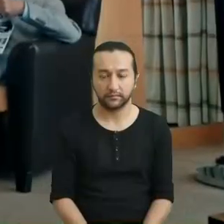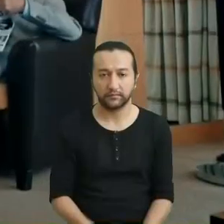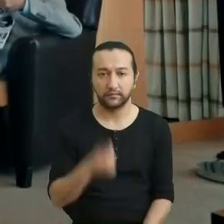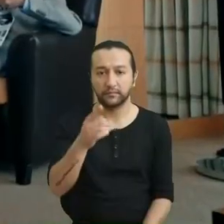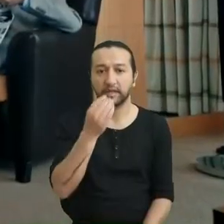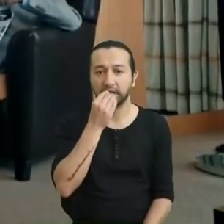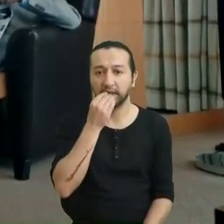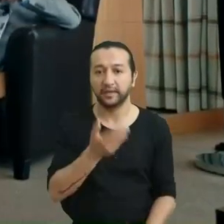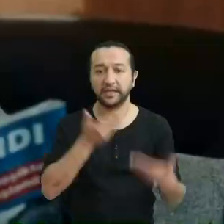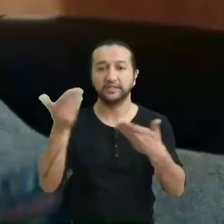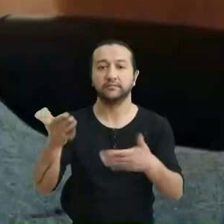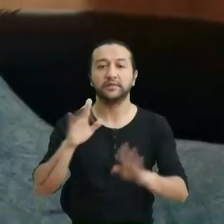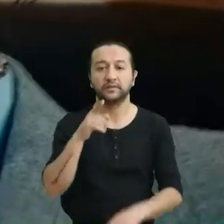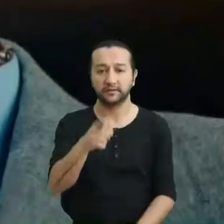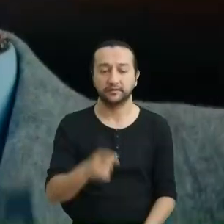Yemeğe çıkmadınız.